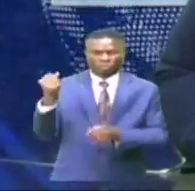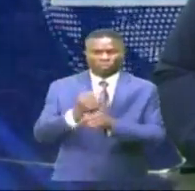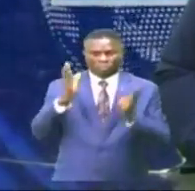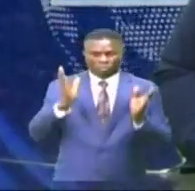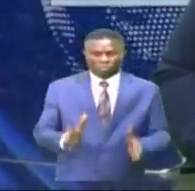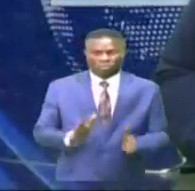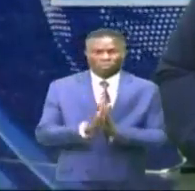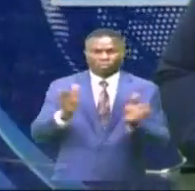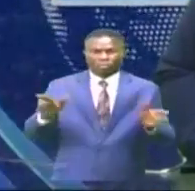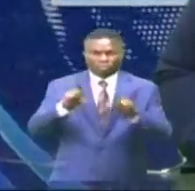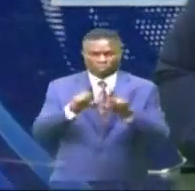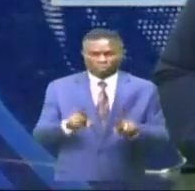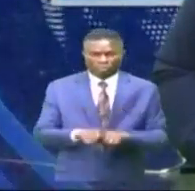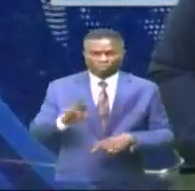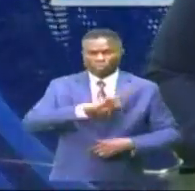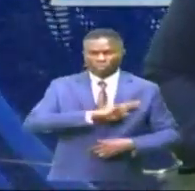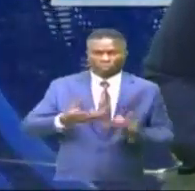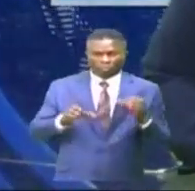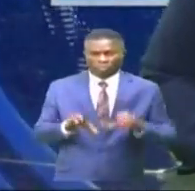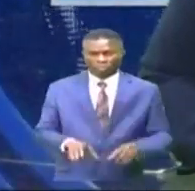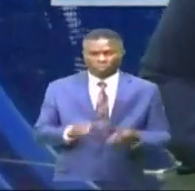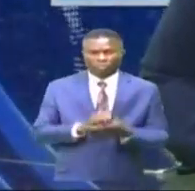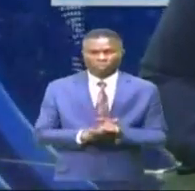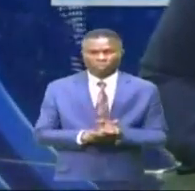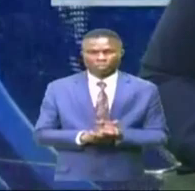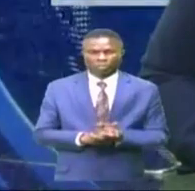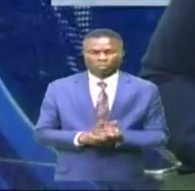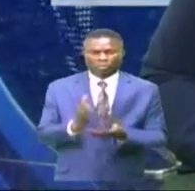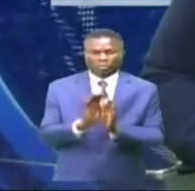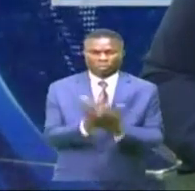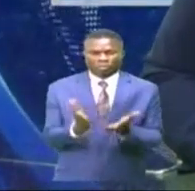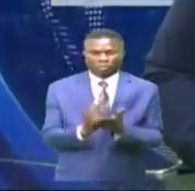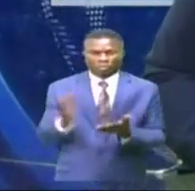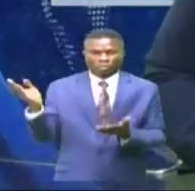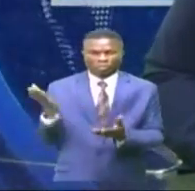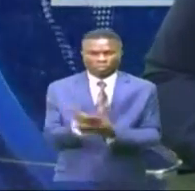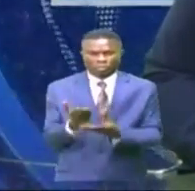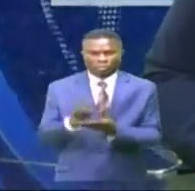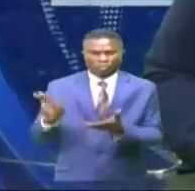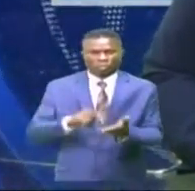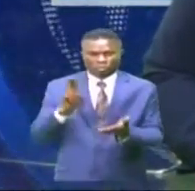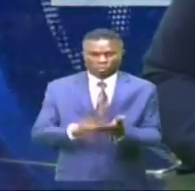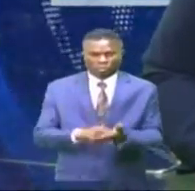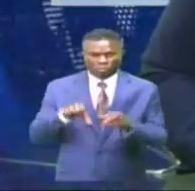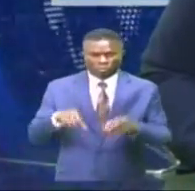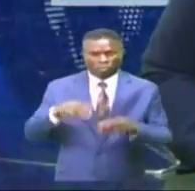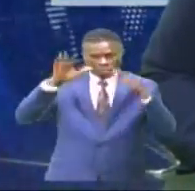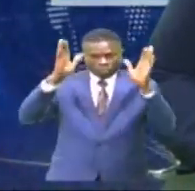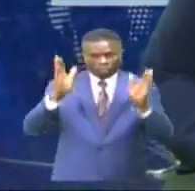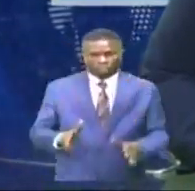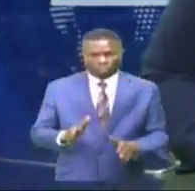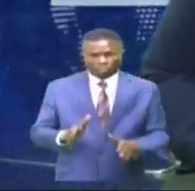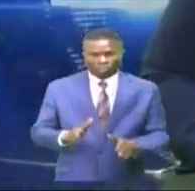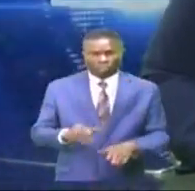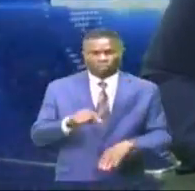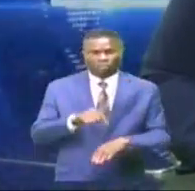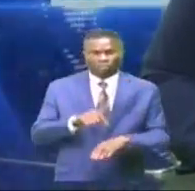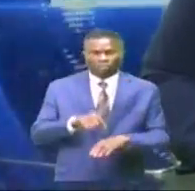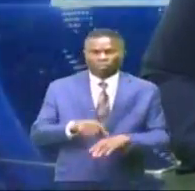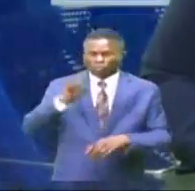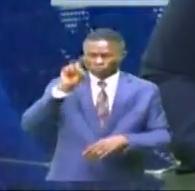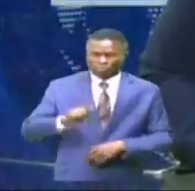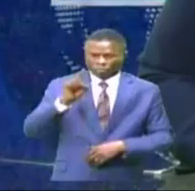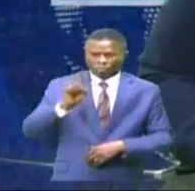en général et au public en particulier que le visage des contrats du travail des nationaux et des étrangers est une prérogative exclusive